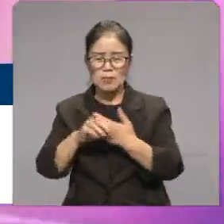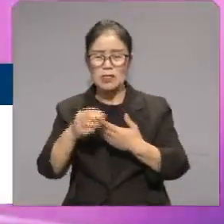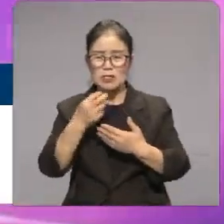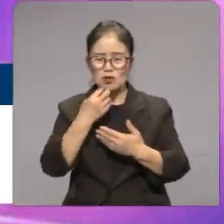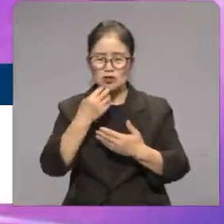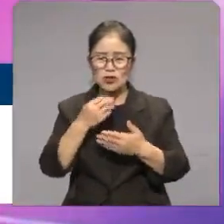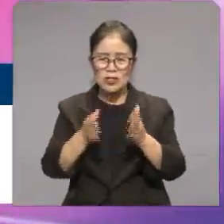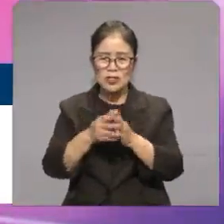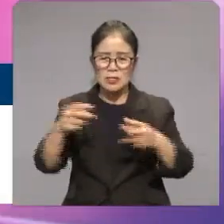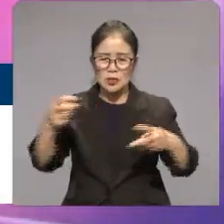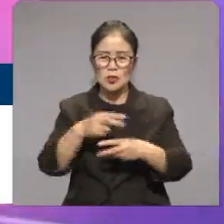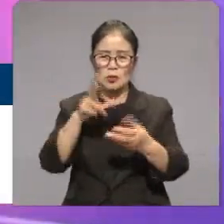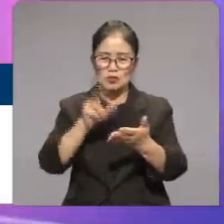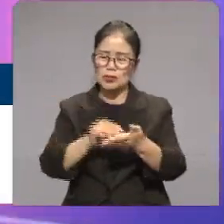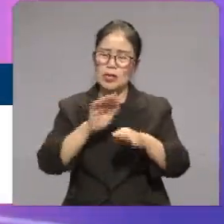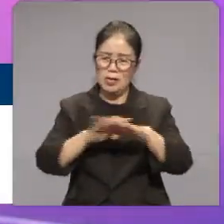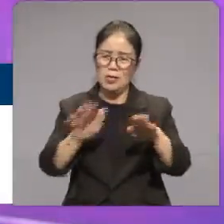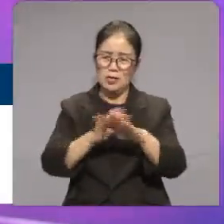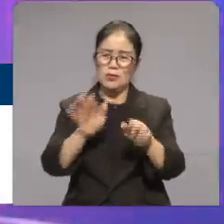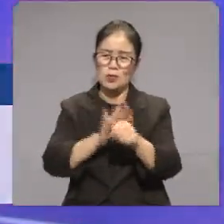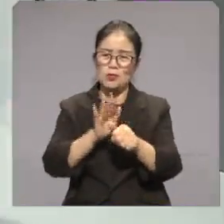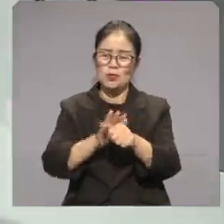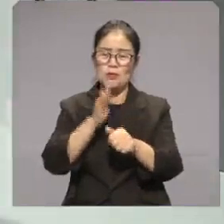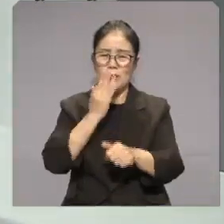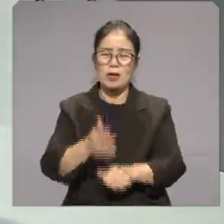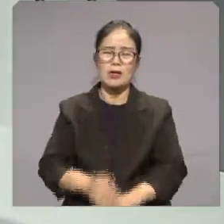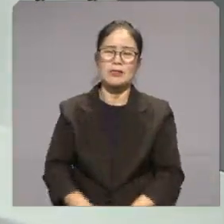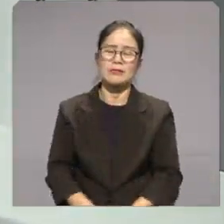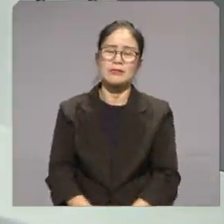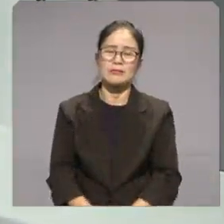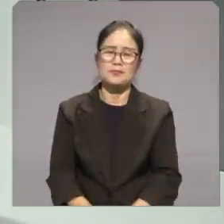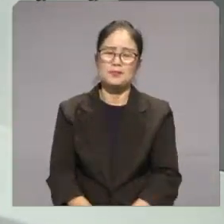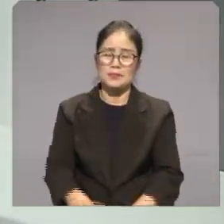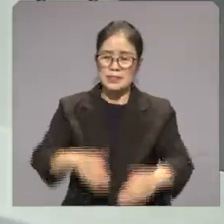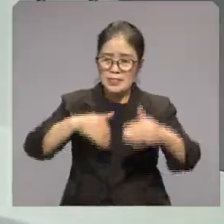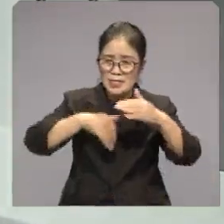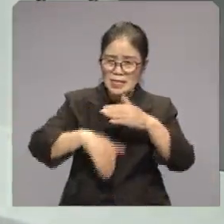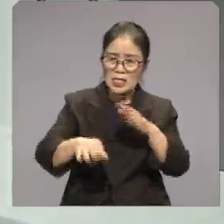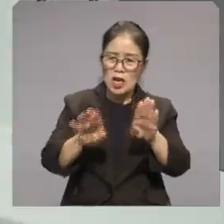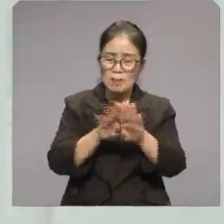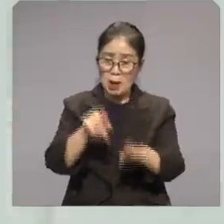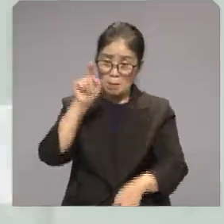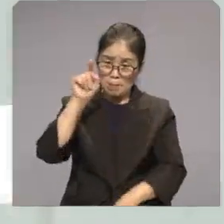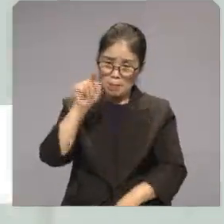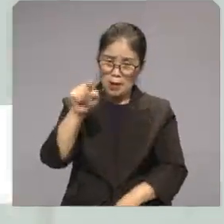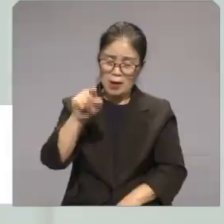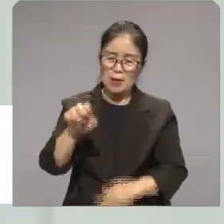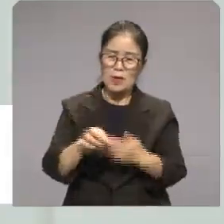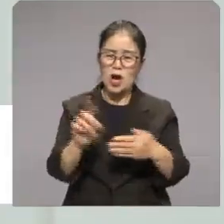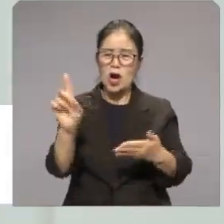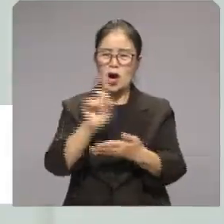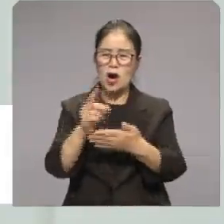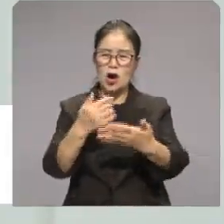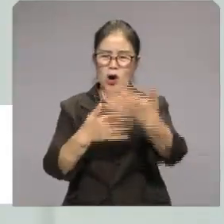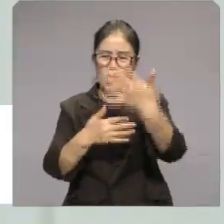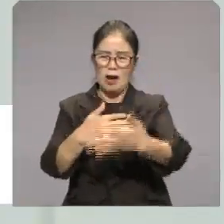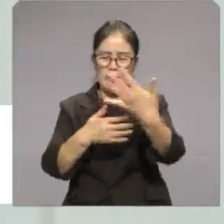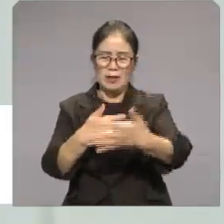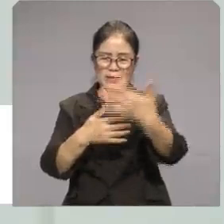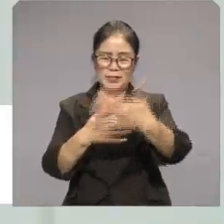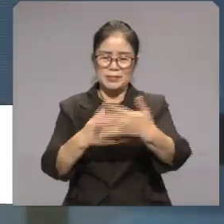교통 문제 많은 해결에 도움이 될 거라고 생각합니다. 지하철 창문을 터치하자 디지털 화면이